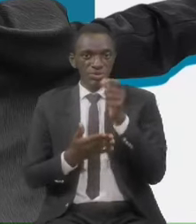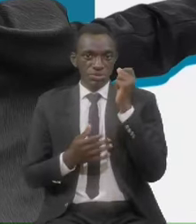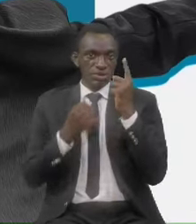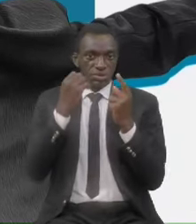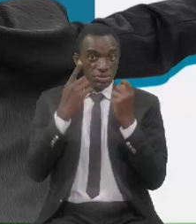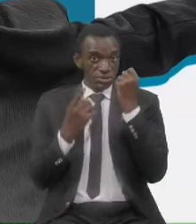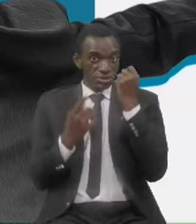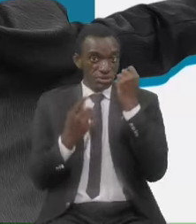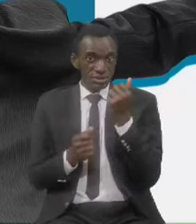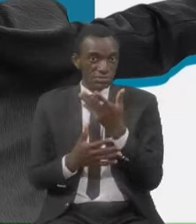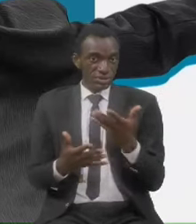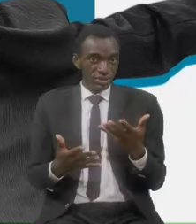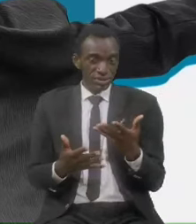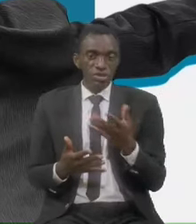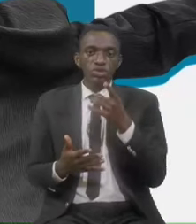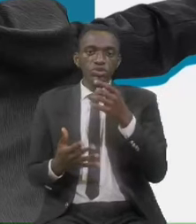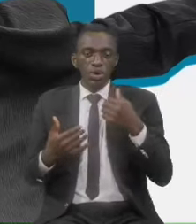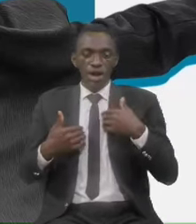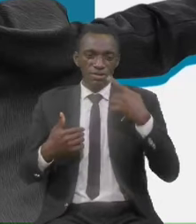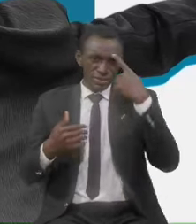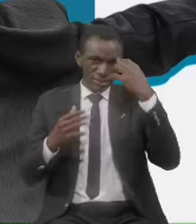remplir la fiche,